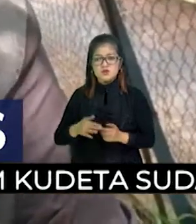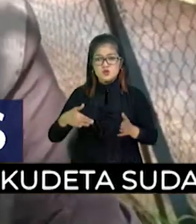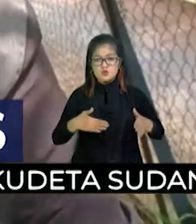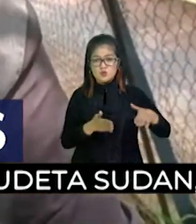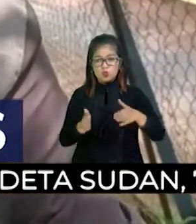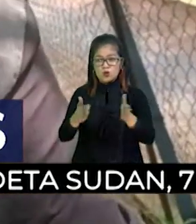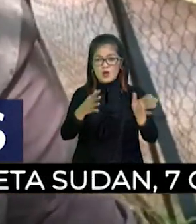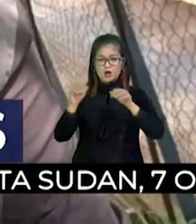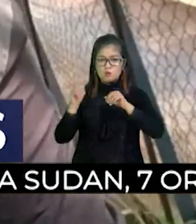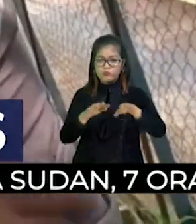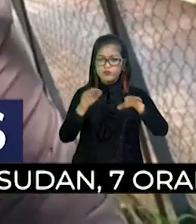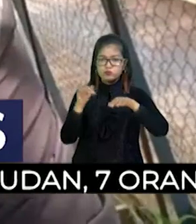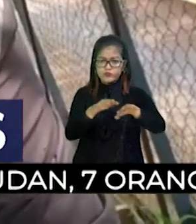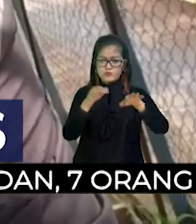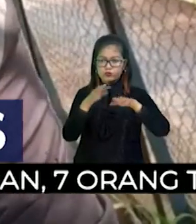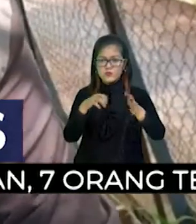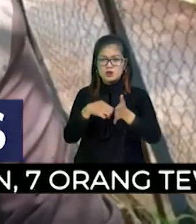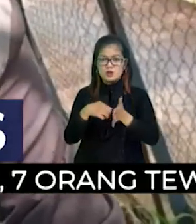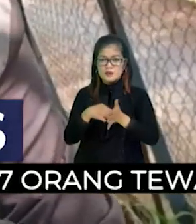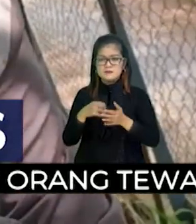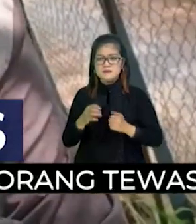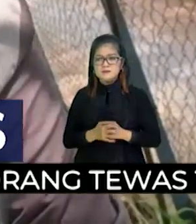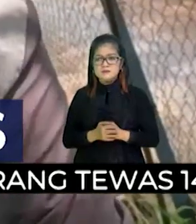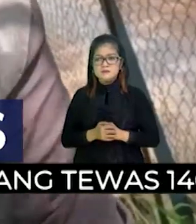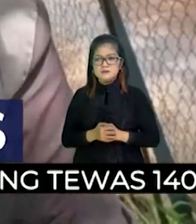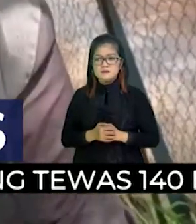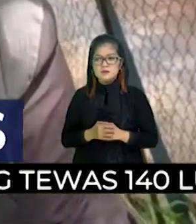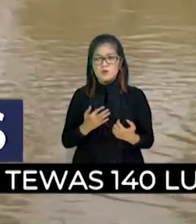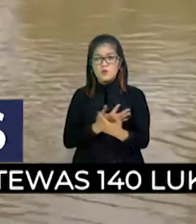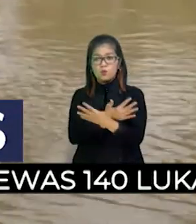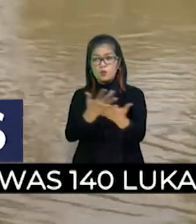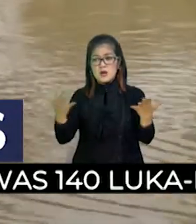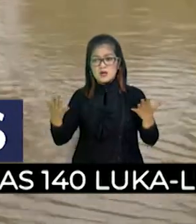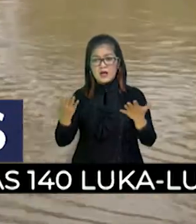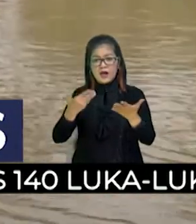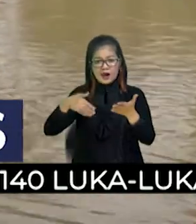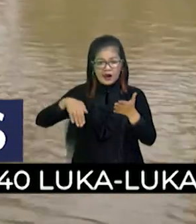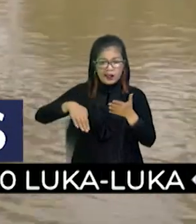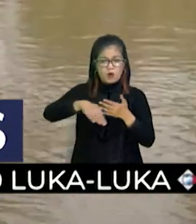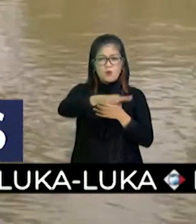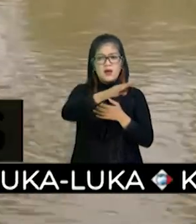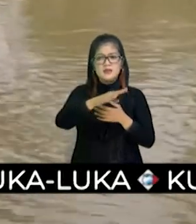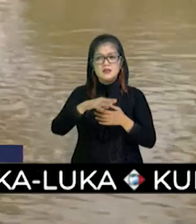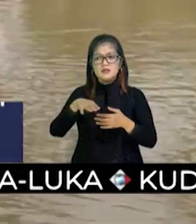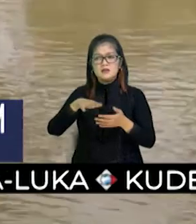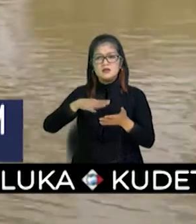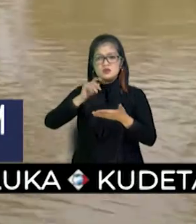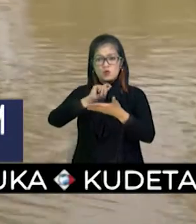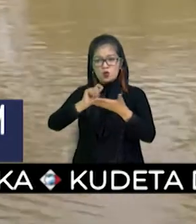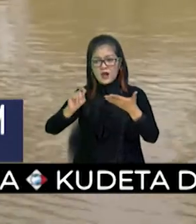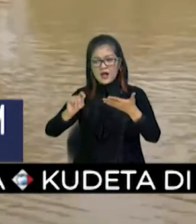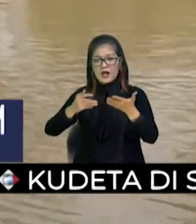kita jalur usaha, kan. Terus masyarakat juga lewat sini, anak-anak. Warga berharap jembatan gantung yang dibangun pada